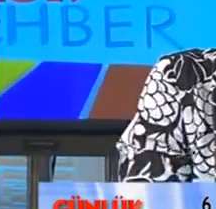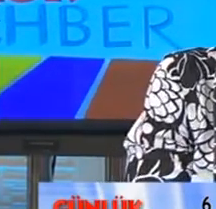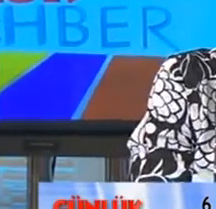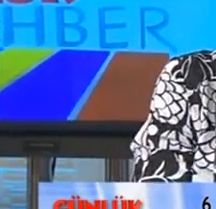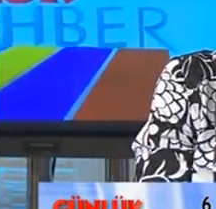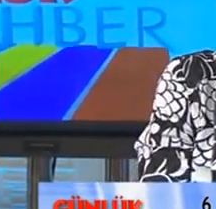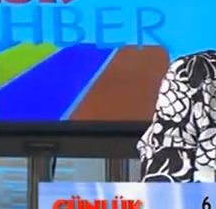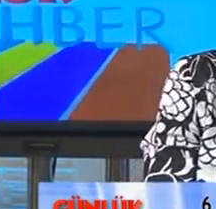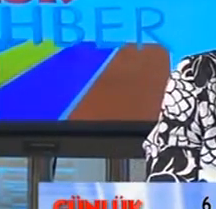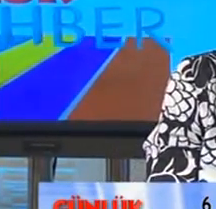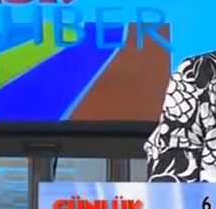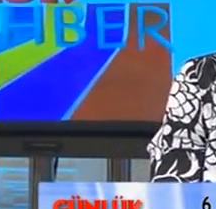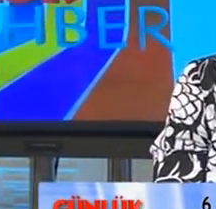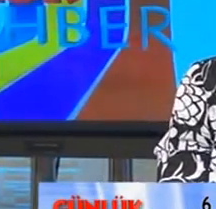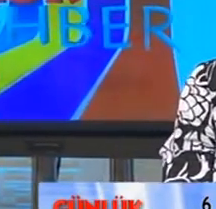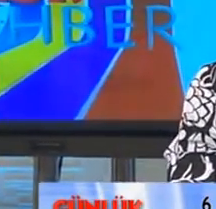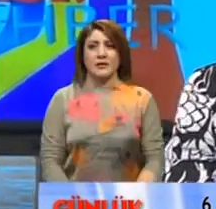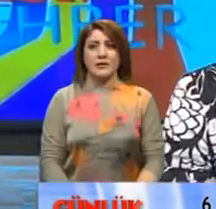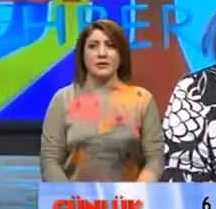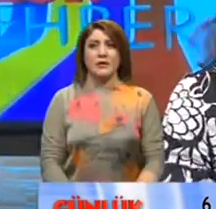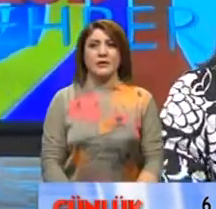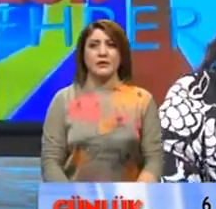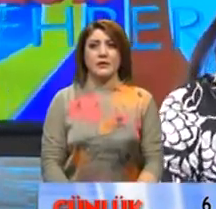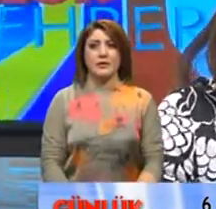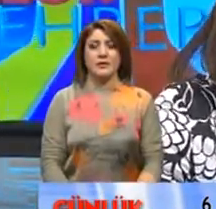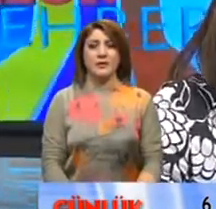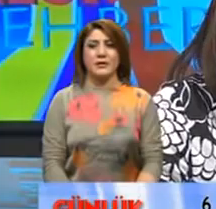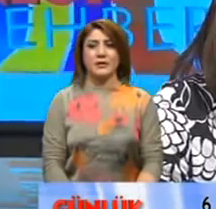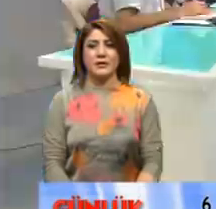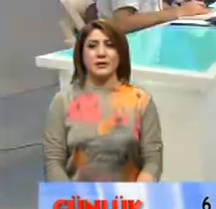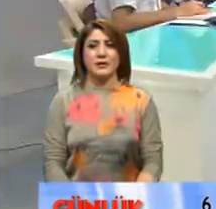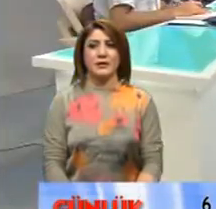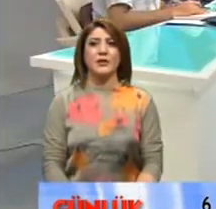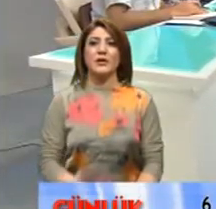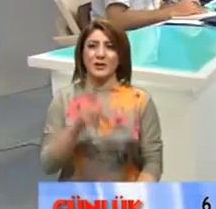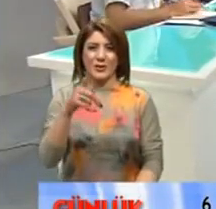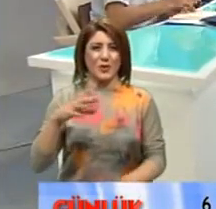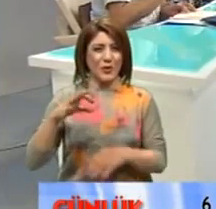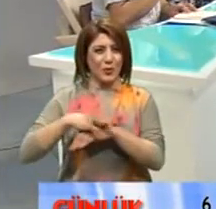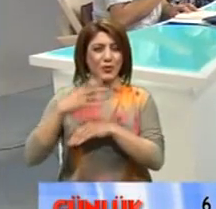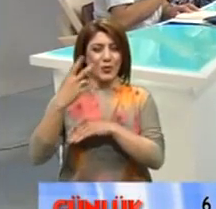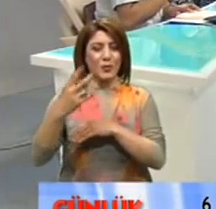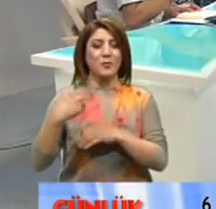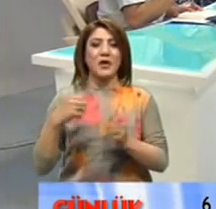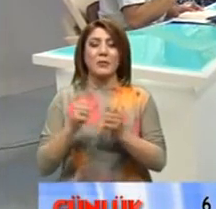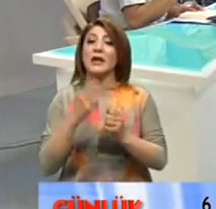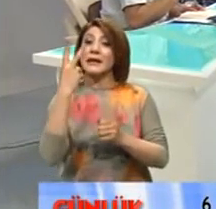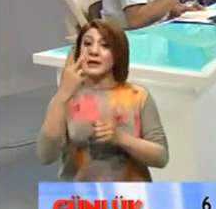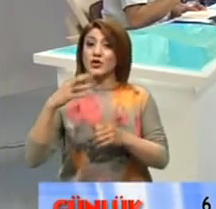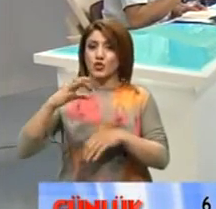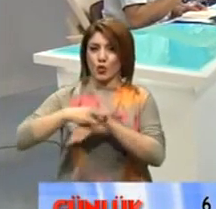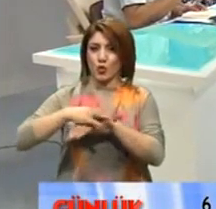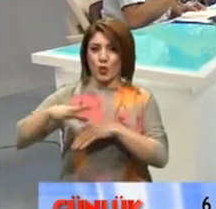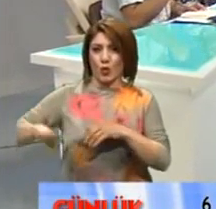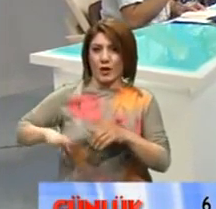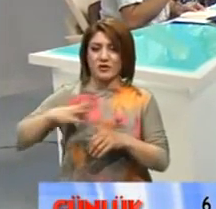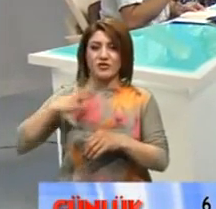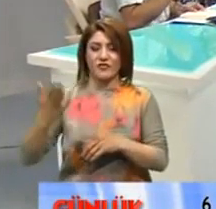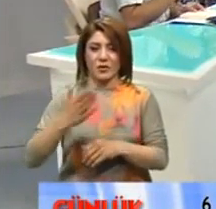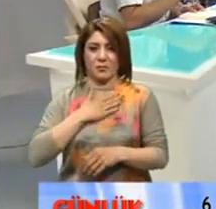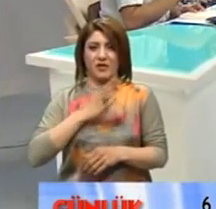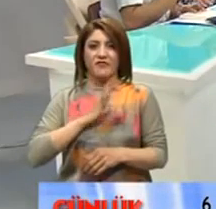Mm-hmm. Did I forget anyone? We have lots of undergrads also who help. Utku Bey belki unutmaz sayarız. İki tane doktor öğrencisi